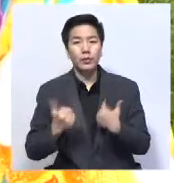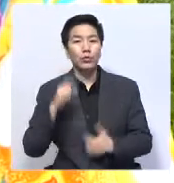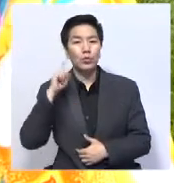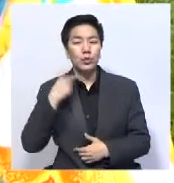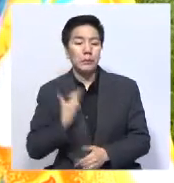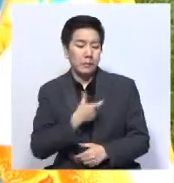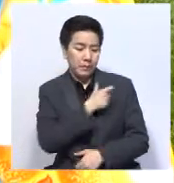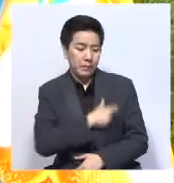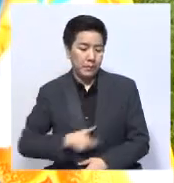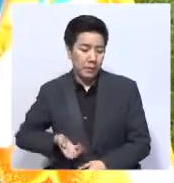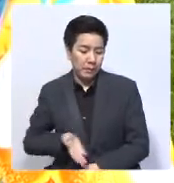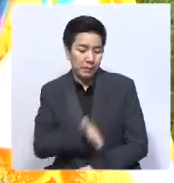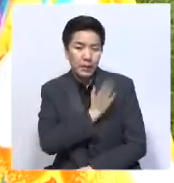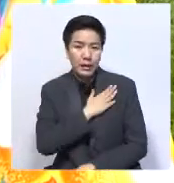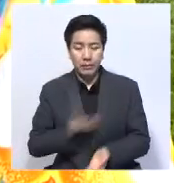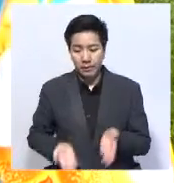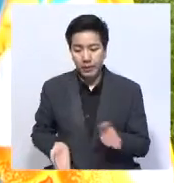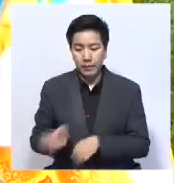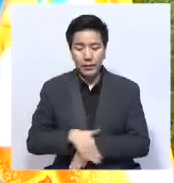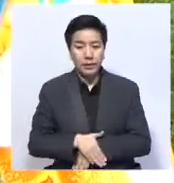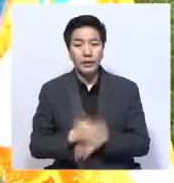ผ้าสบายทุกคนชุดผ้าสิ้น